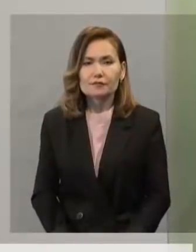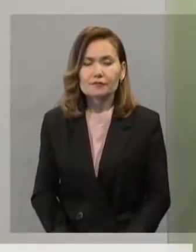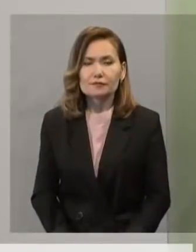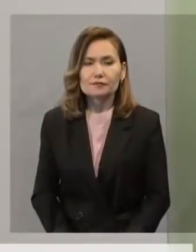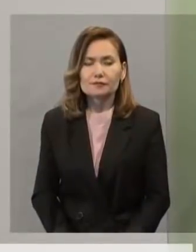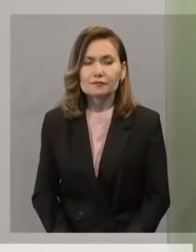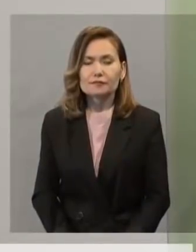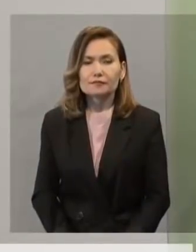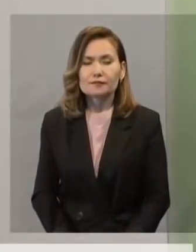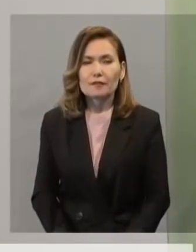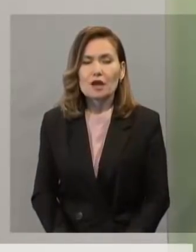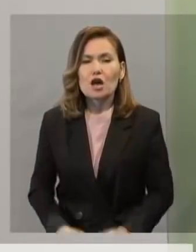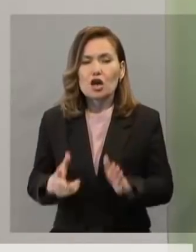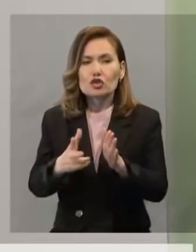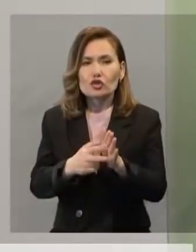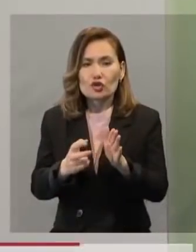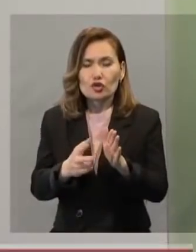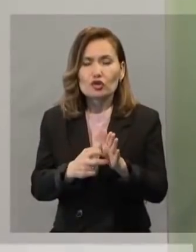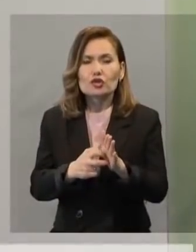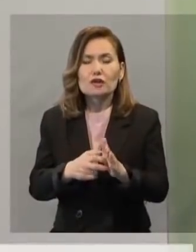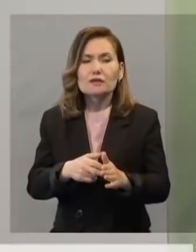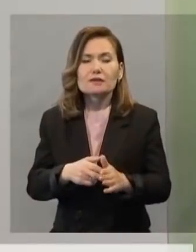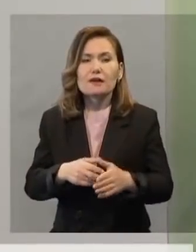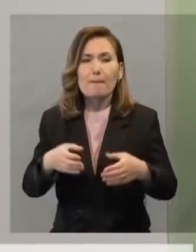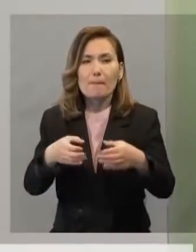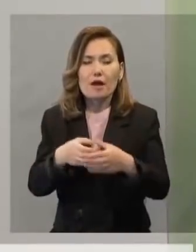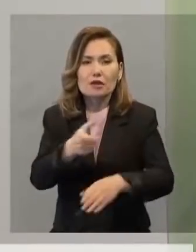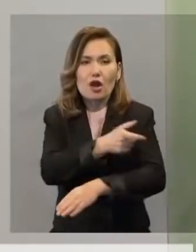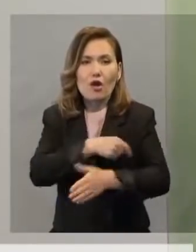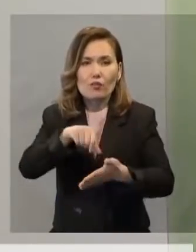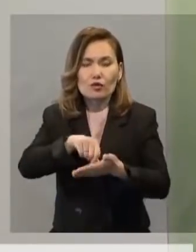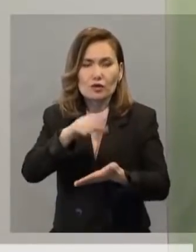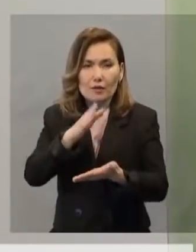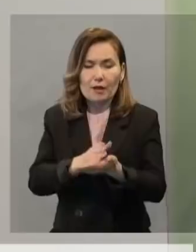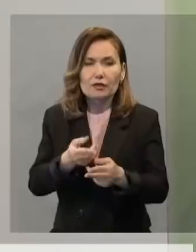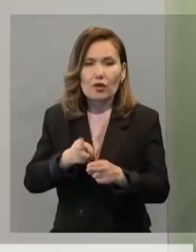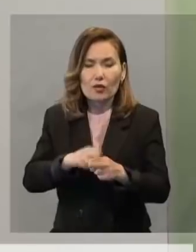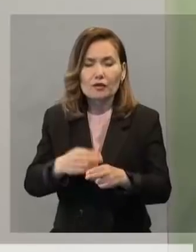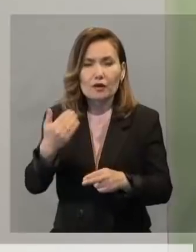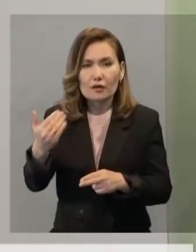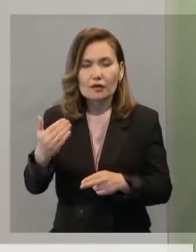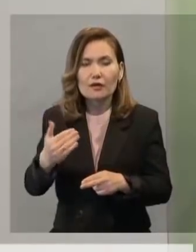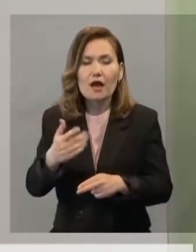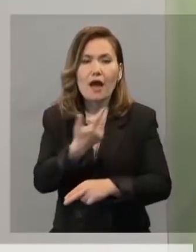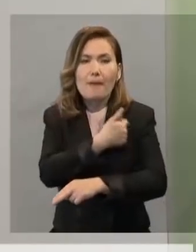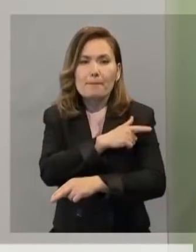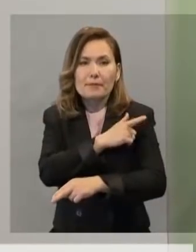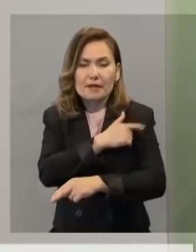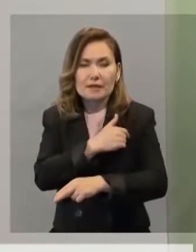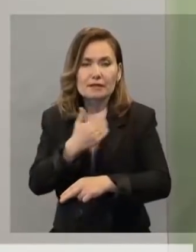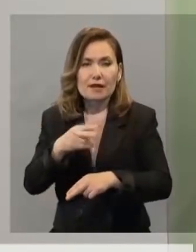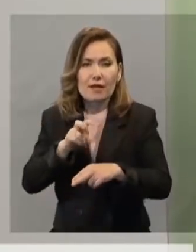Біздің 8 мыңға жуық партия мүшелері болса, бұның 75 мыңға жуық партияластарымыз, әсіресе осы медицина